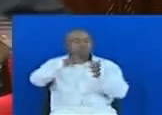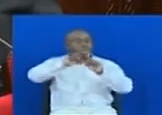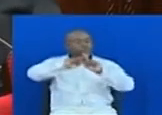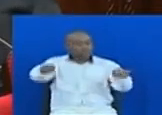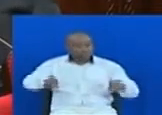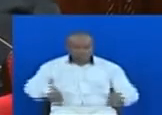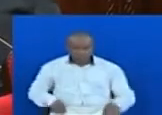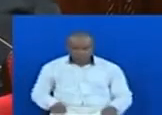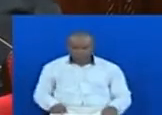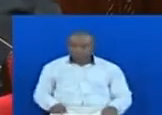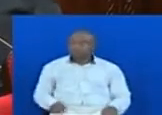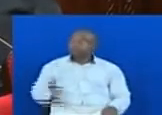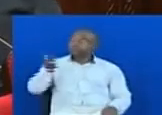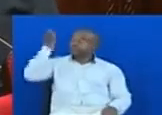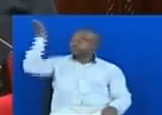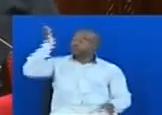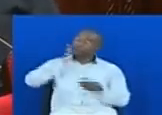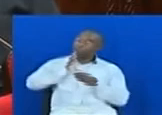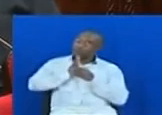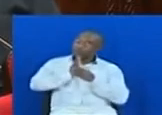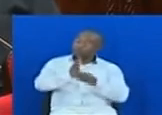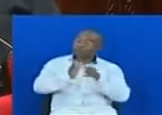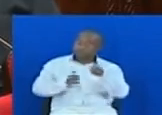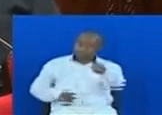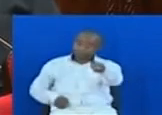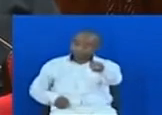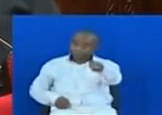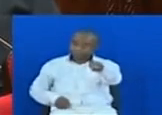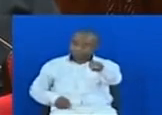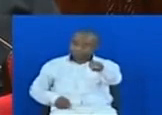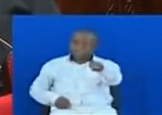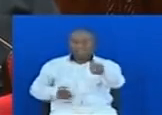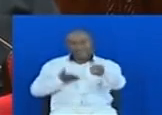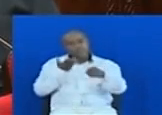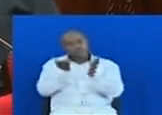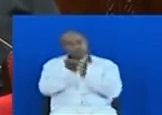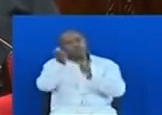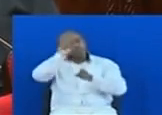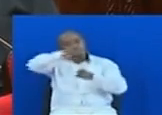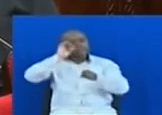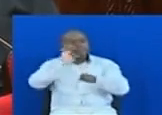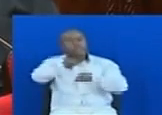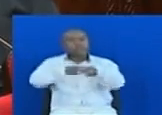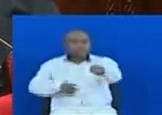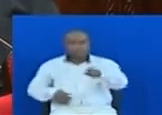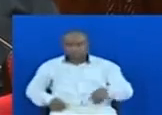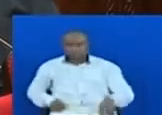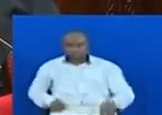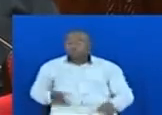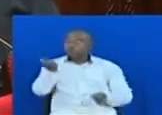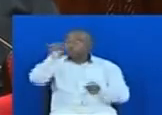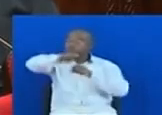Haiwezekani, Mwenyezi Mungu amemuongoza kwa hali ya juu kabisa. Kwa nini tusimuombe? Yamekuwa nane siombwe akaongezwa muda?